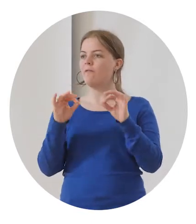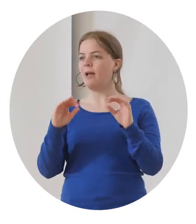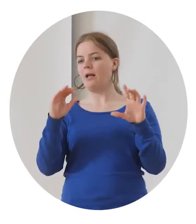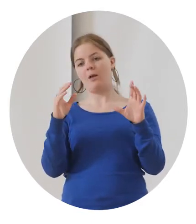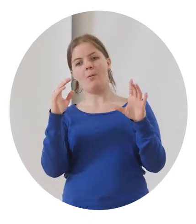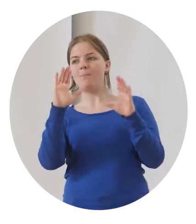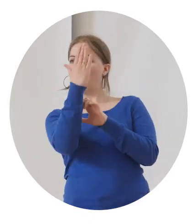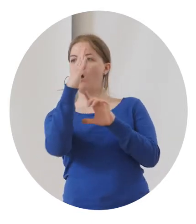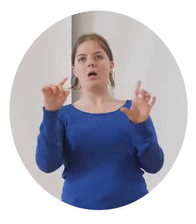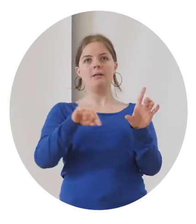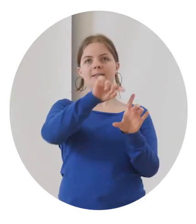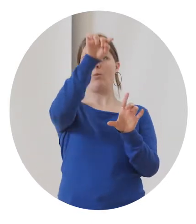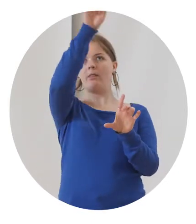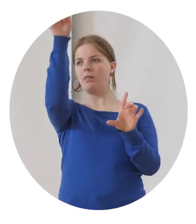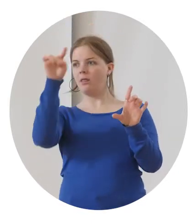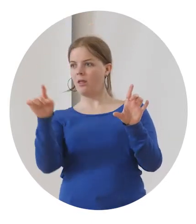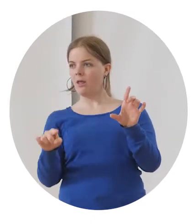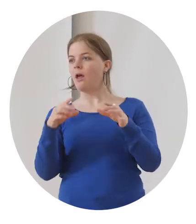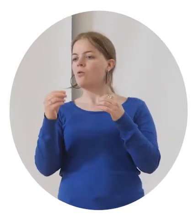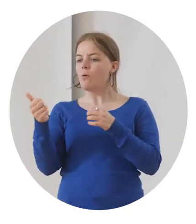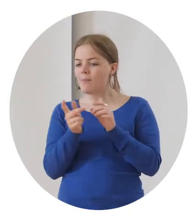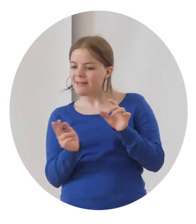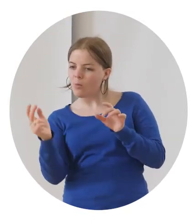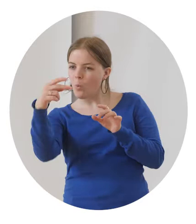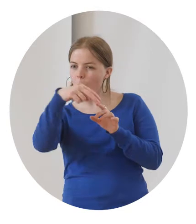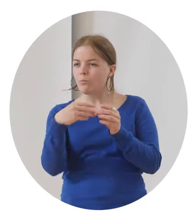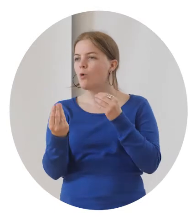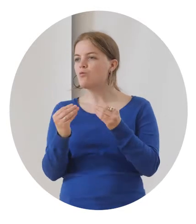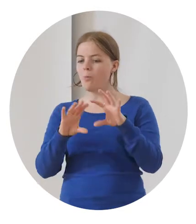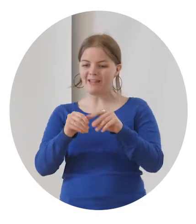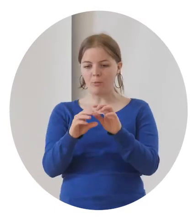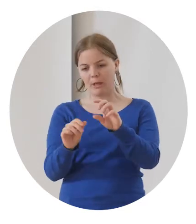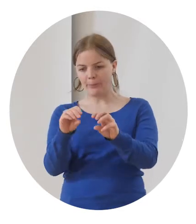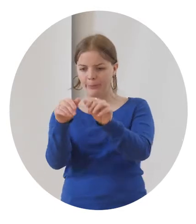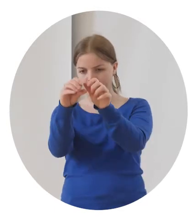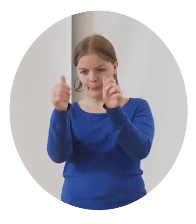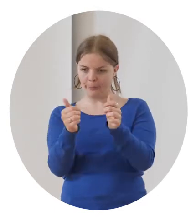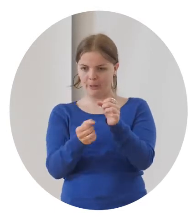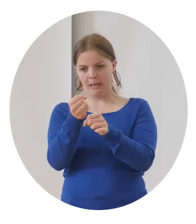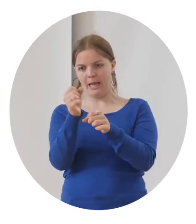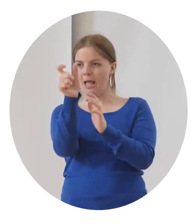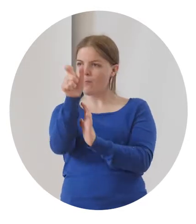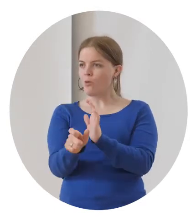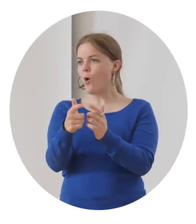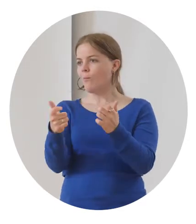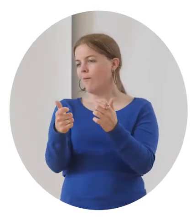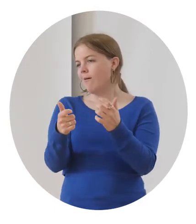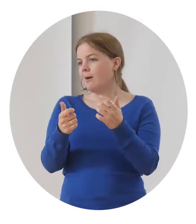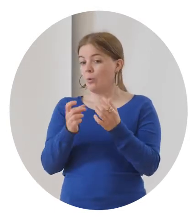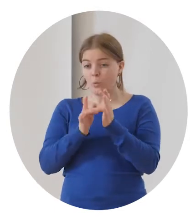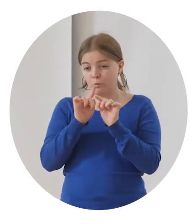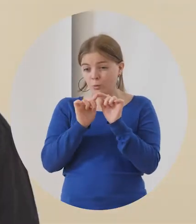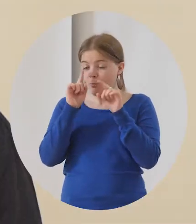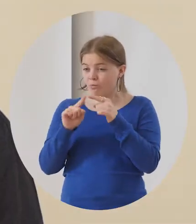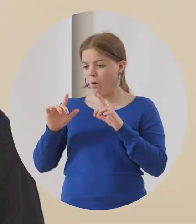un miroir, où ils découpent, où ils font des bonhommes en pâte à modeler, enfin bref, toutes les choses où on peut